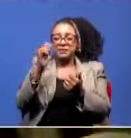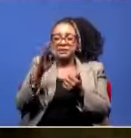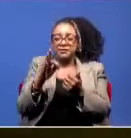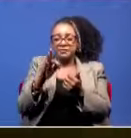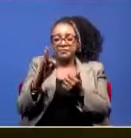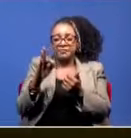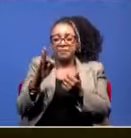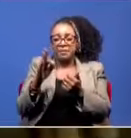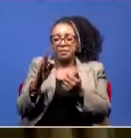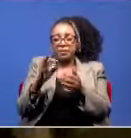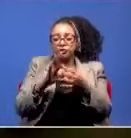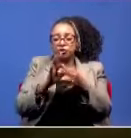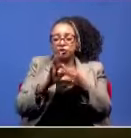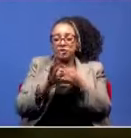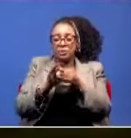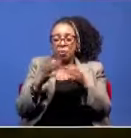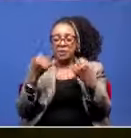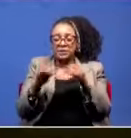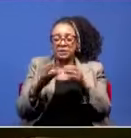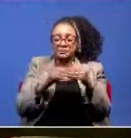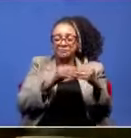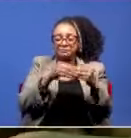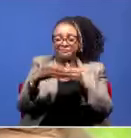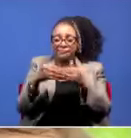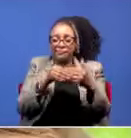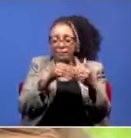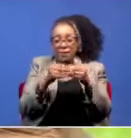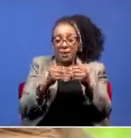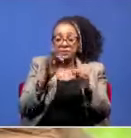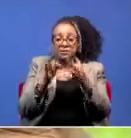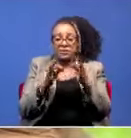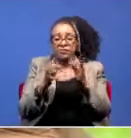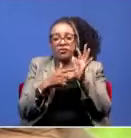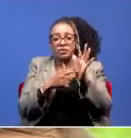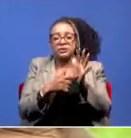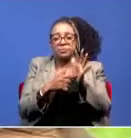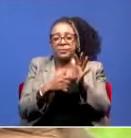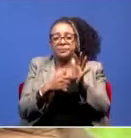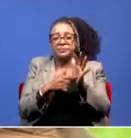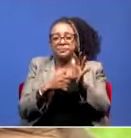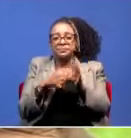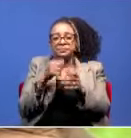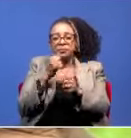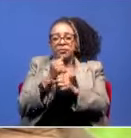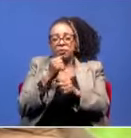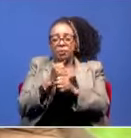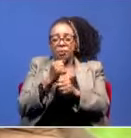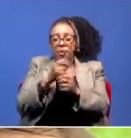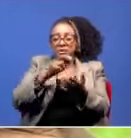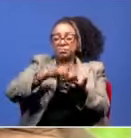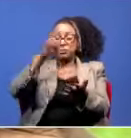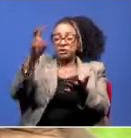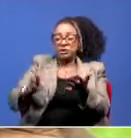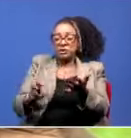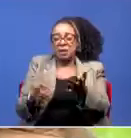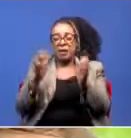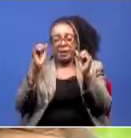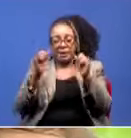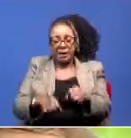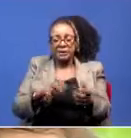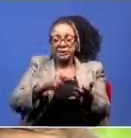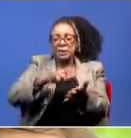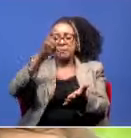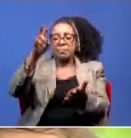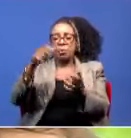So tuna mobilize the joints so that kama for example hao wanafanya steeplechases waweze